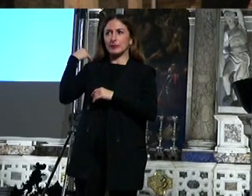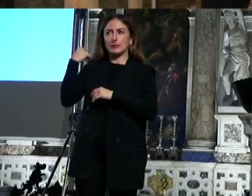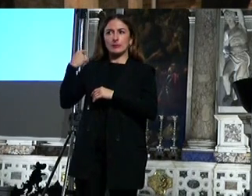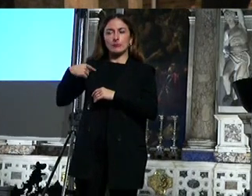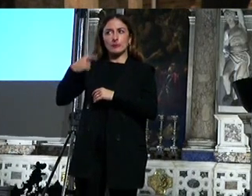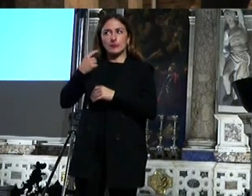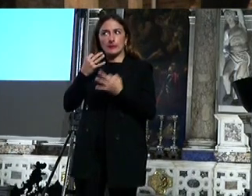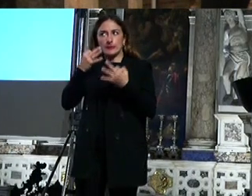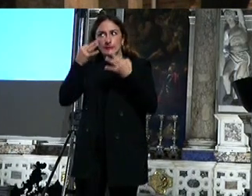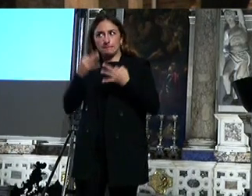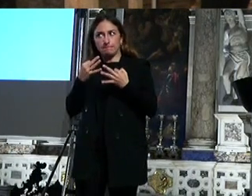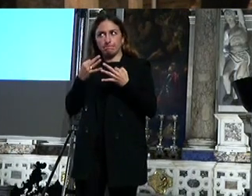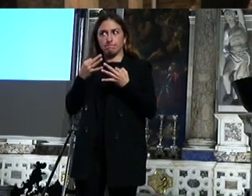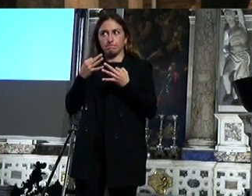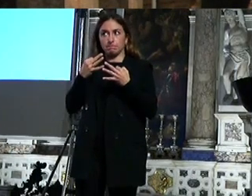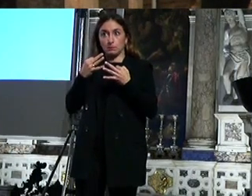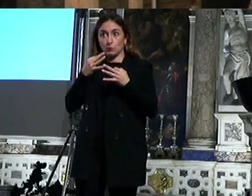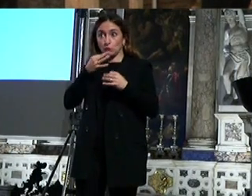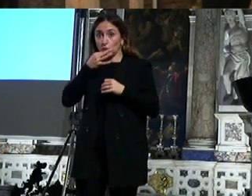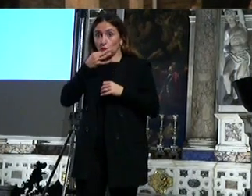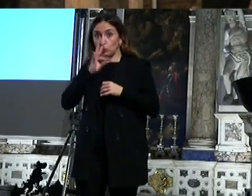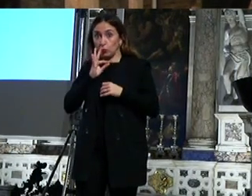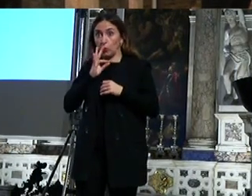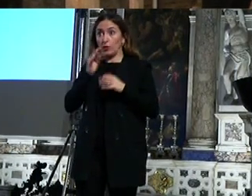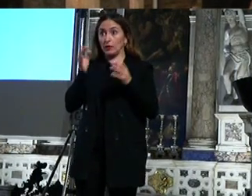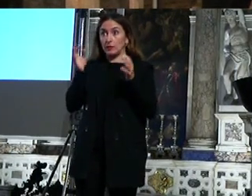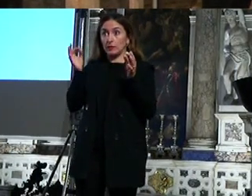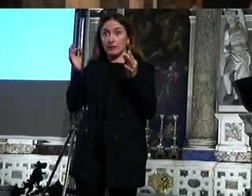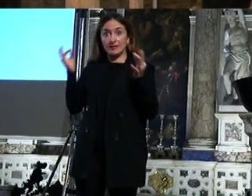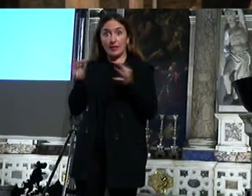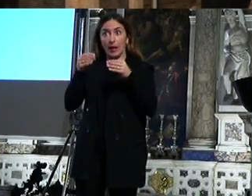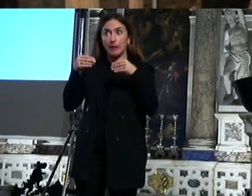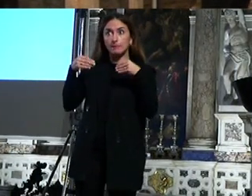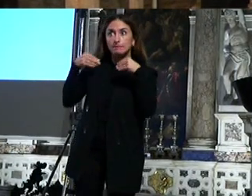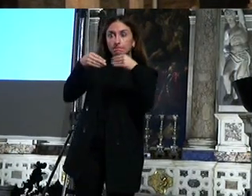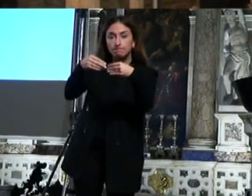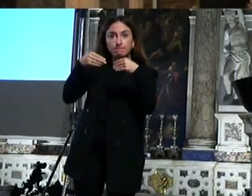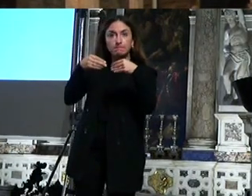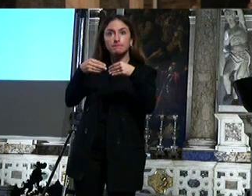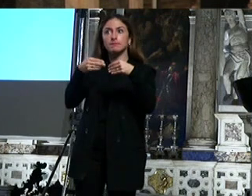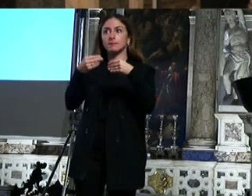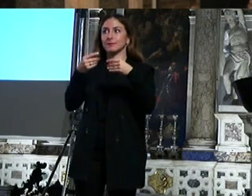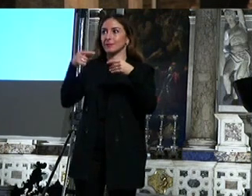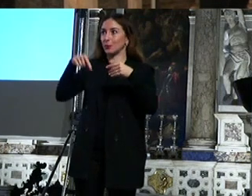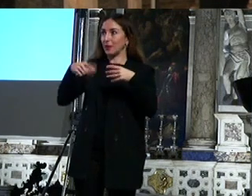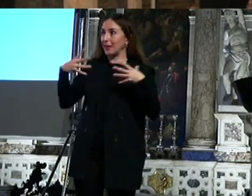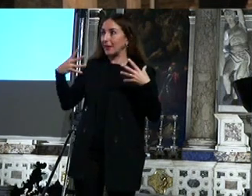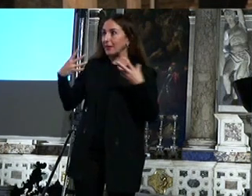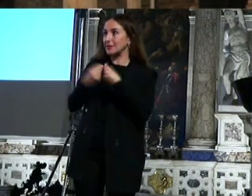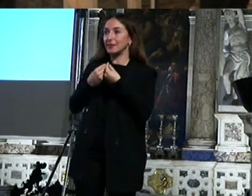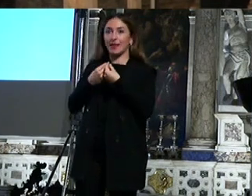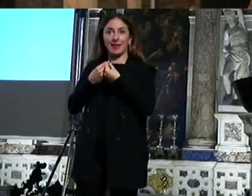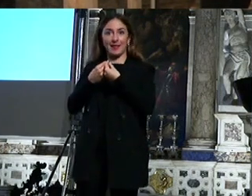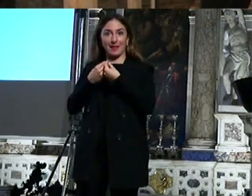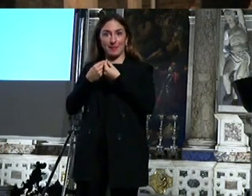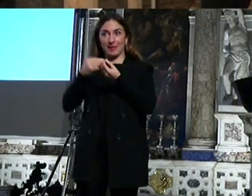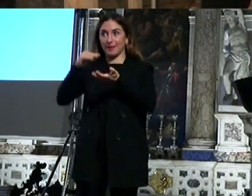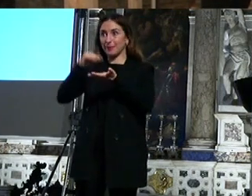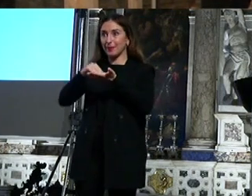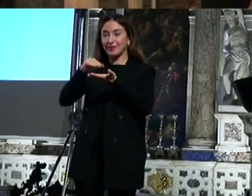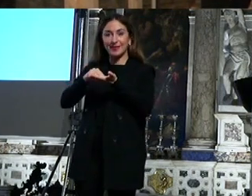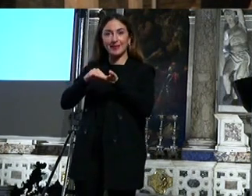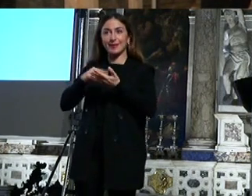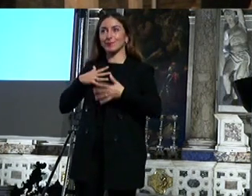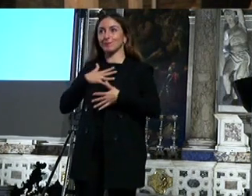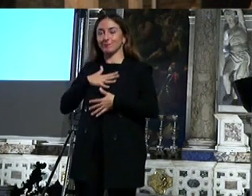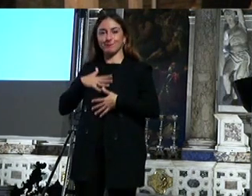così sicuri che si potesse rifrequentare le sale, si potesse essere tutti qui insieme a